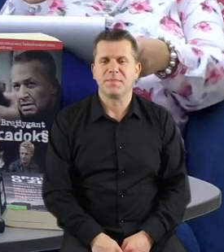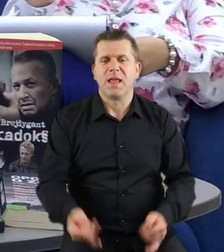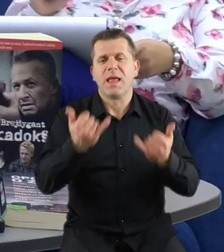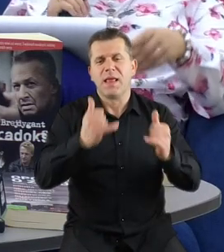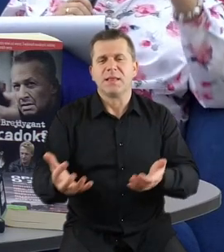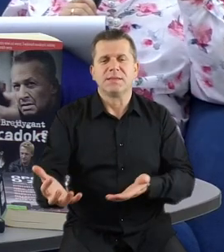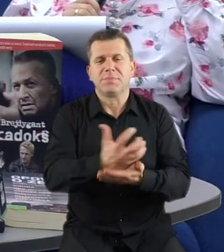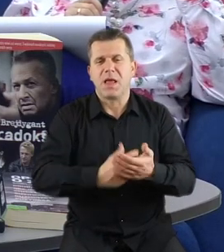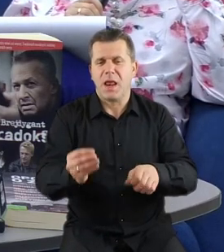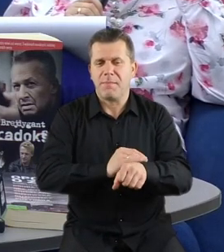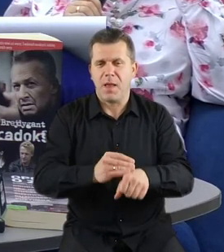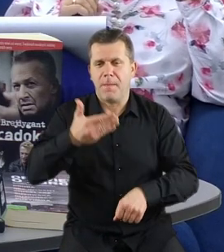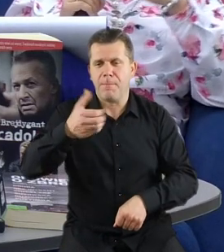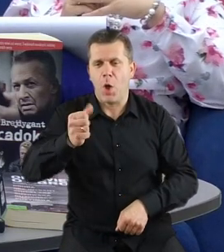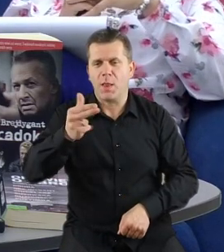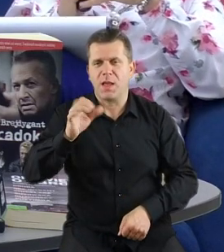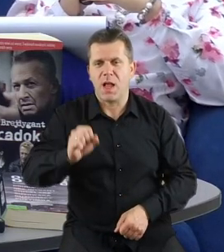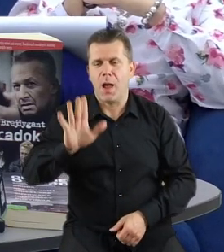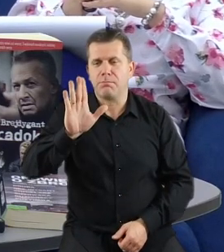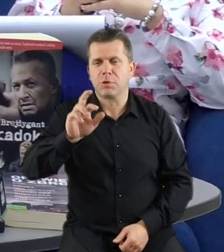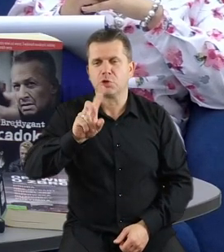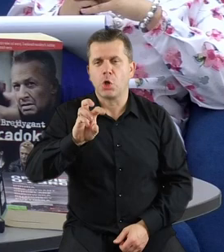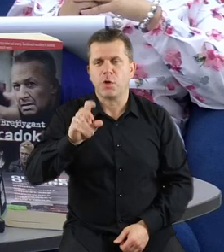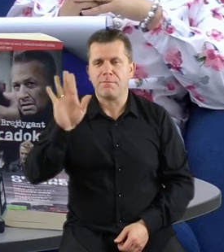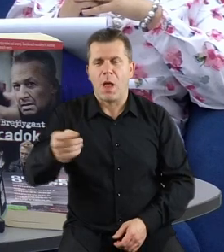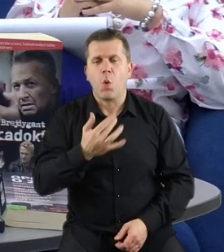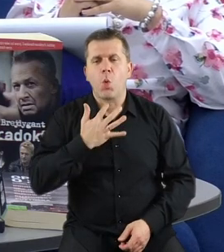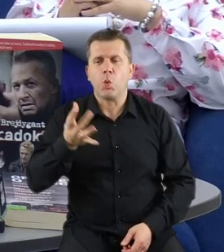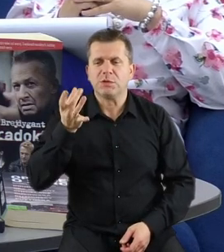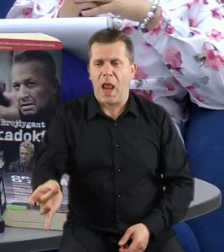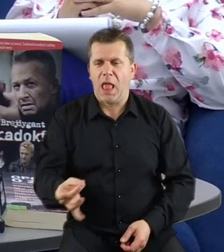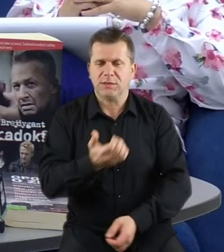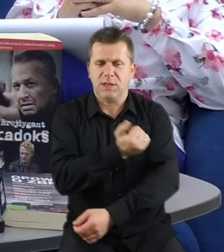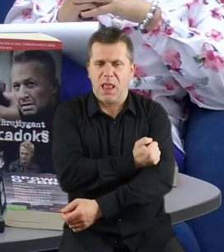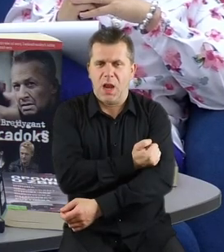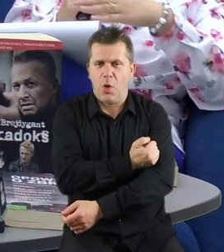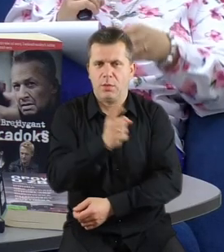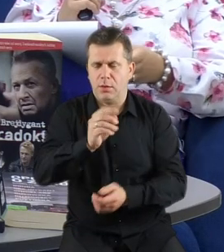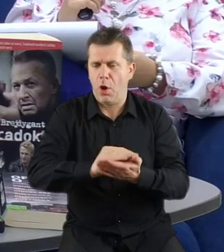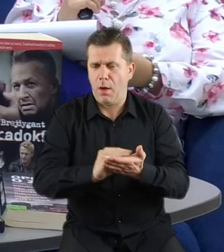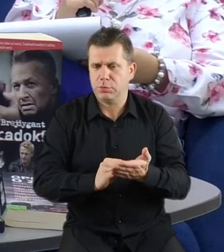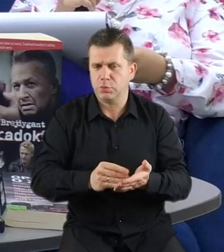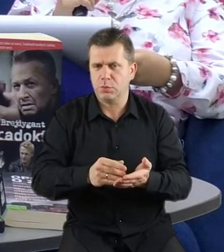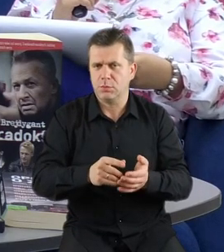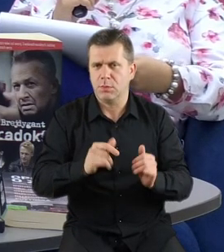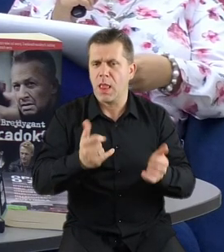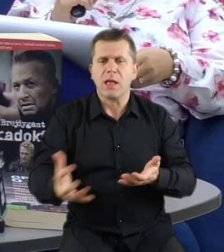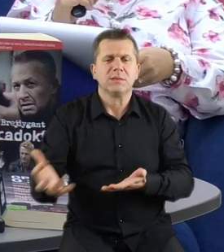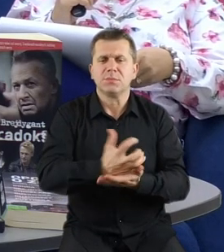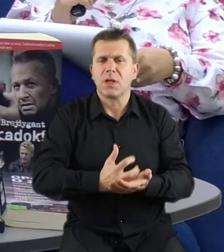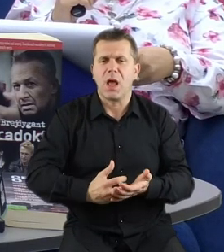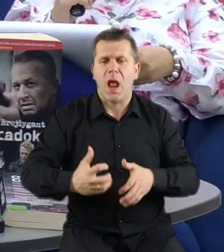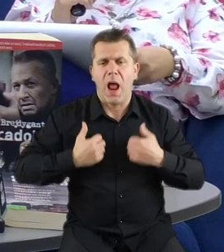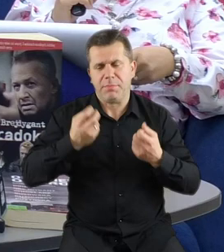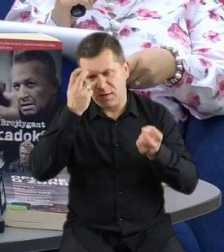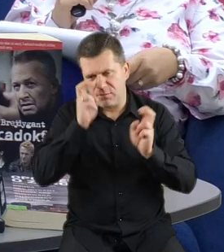A jak z innym zbieraniem materiału? Bo Monika Brzozowska jest uzależniona od narkotyków i opisuje pan to bardzo sugestywnie, jak pan zbierał